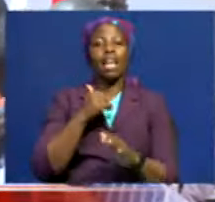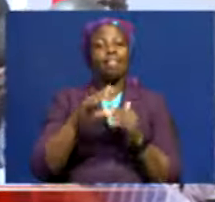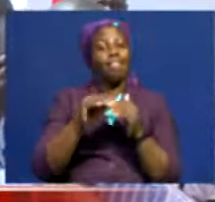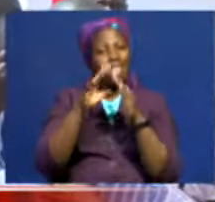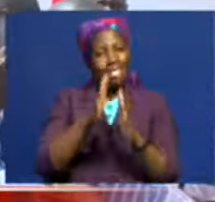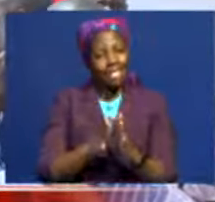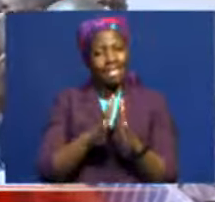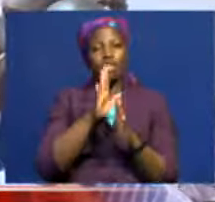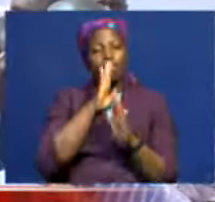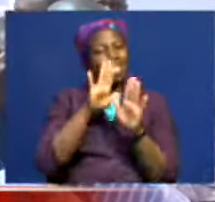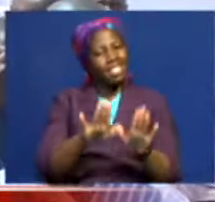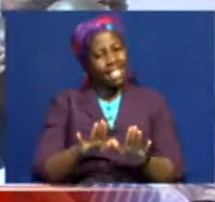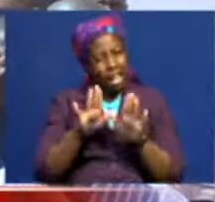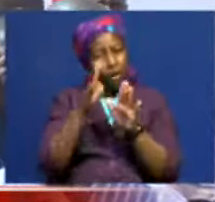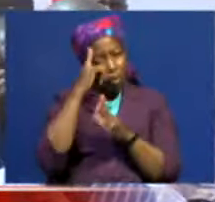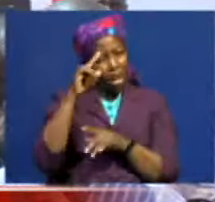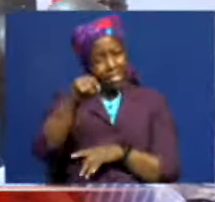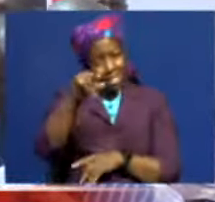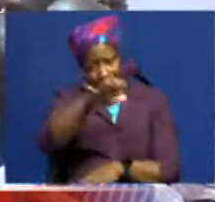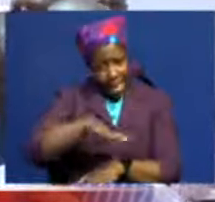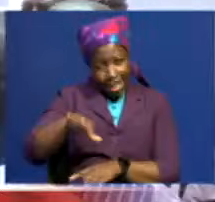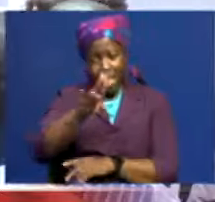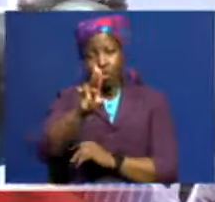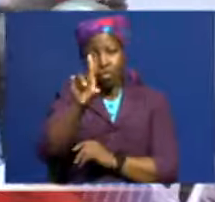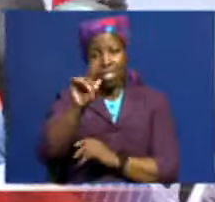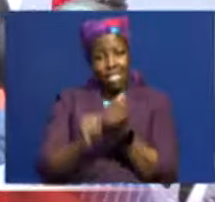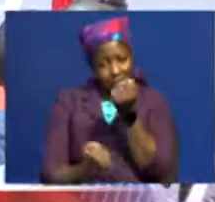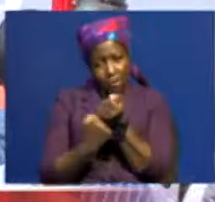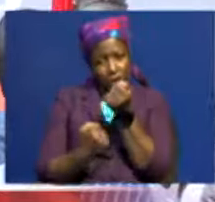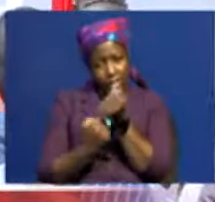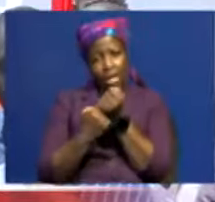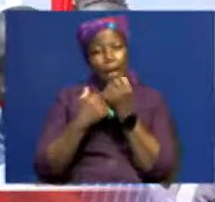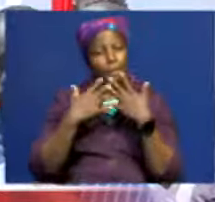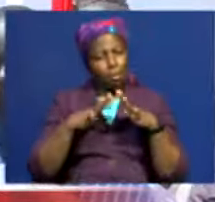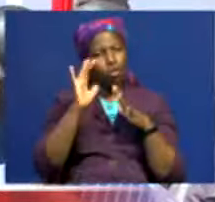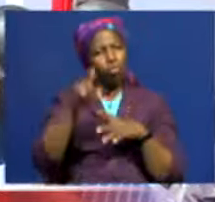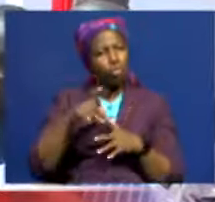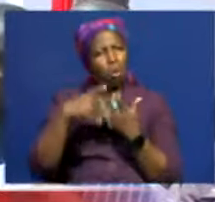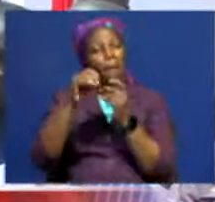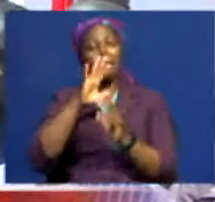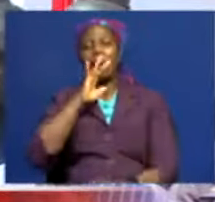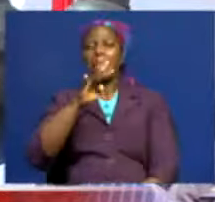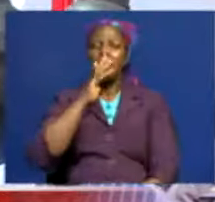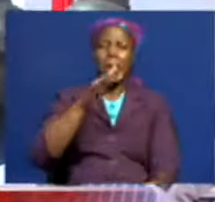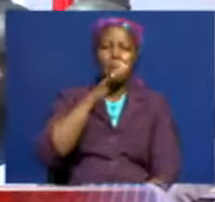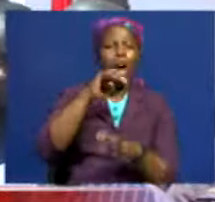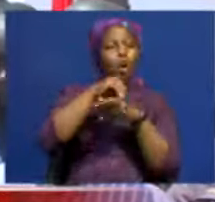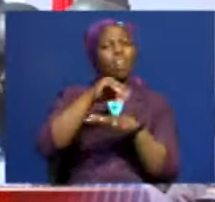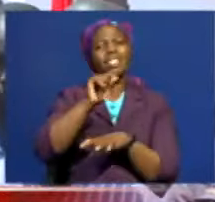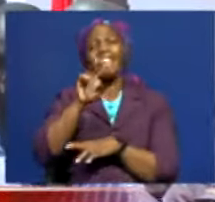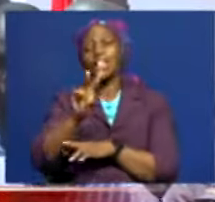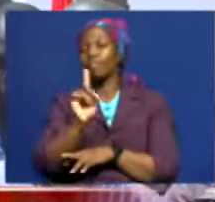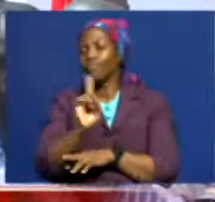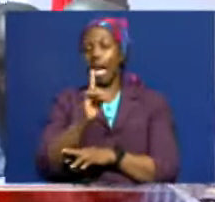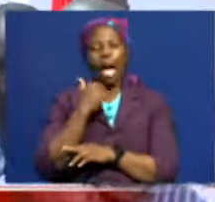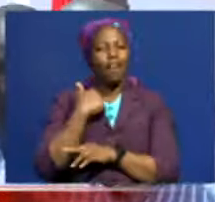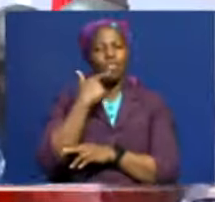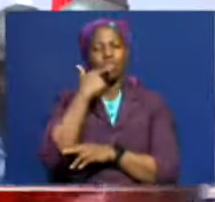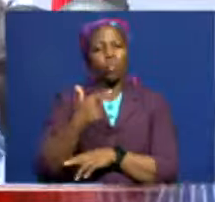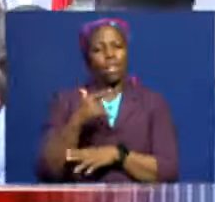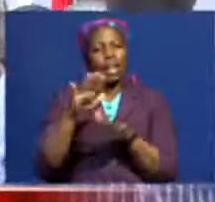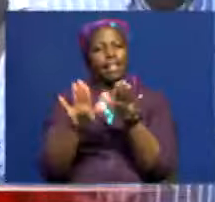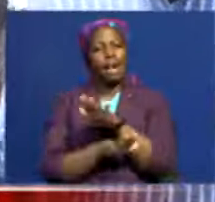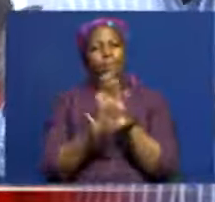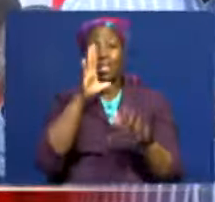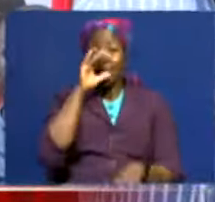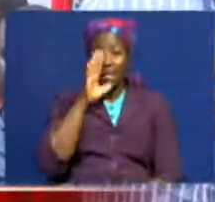wape maneno was watu ya kurwa na maneno wenda kwa tv na nimia huyu deputy speak wetu kad mung